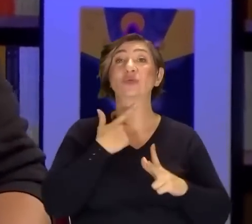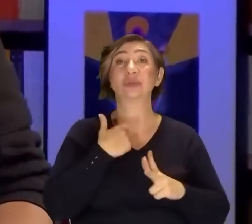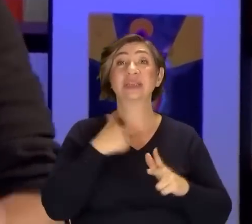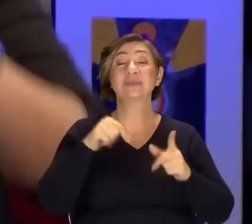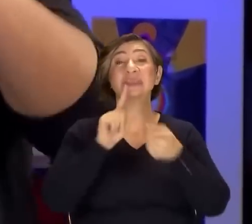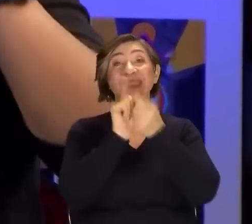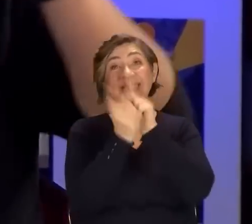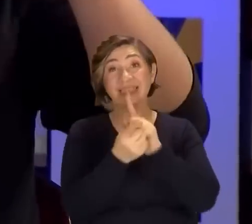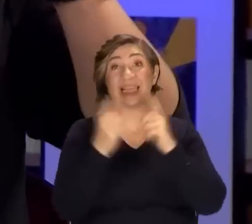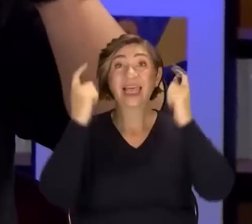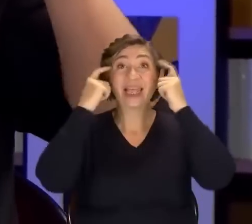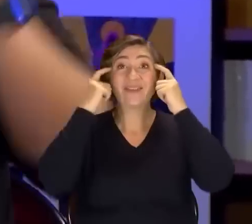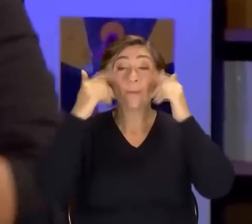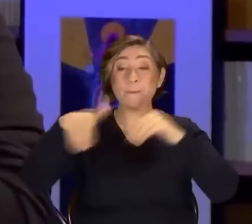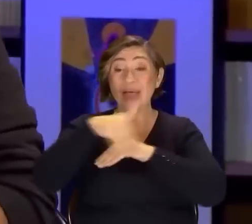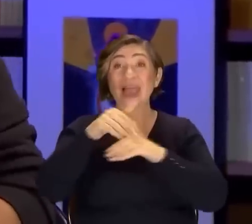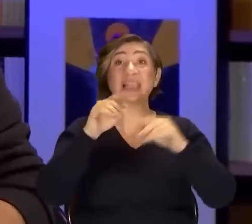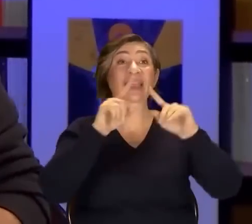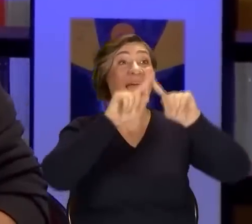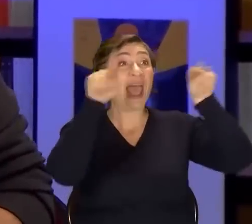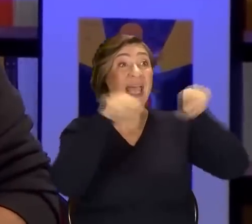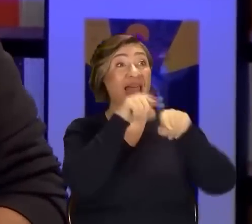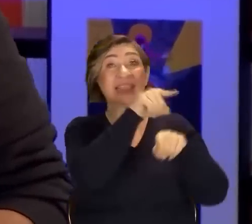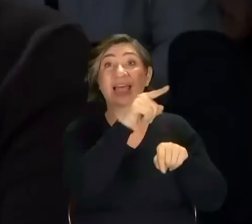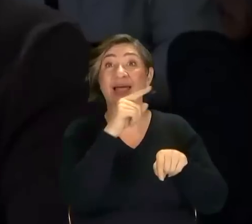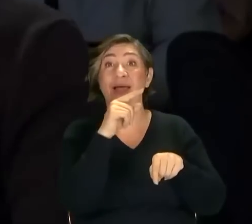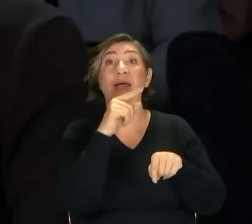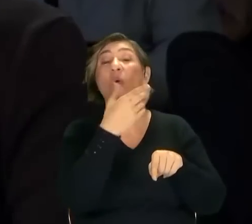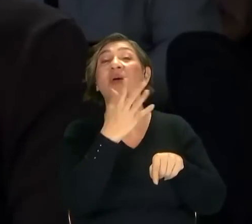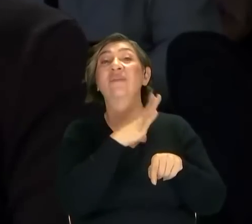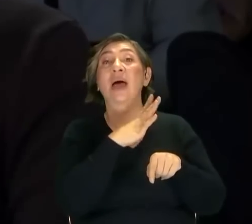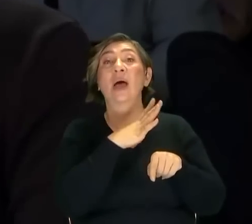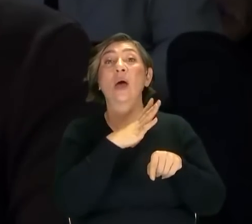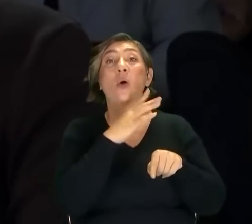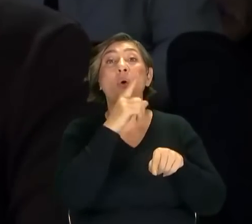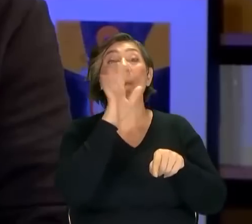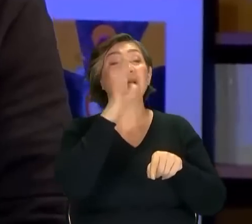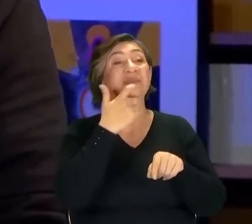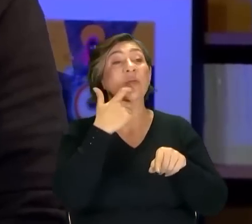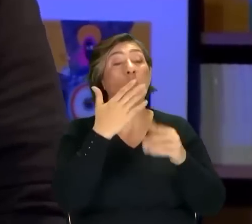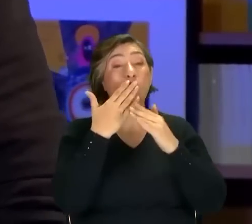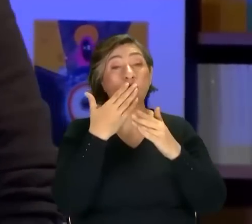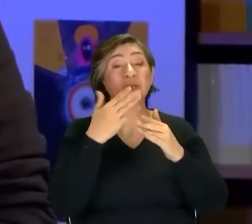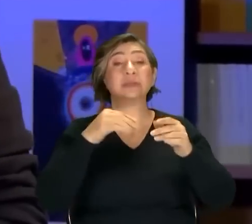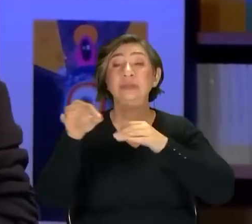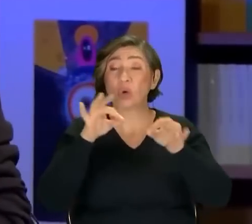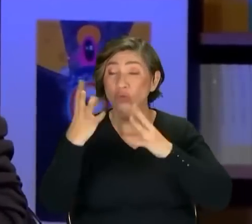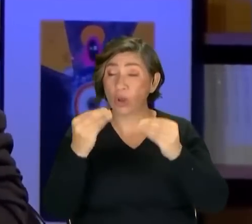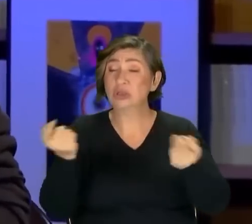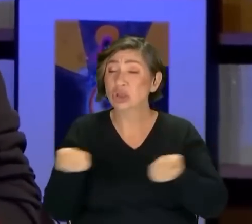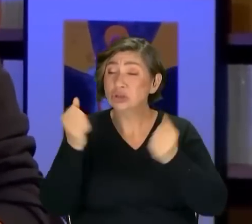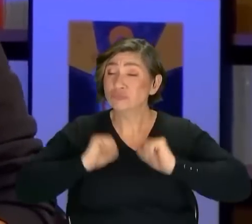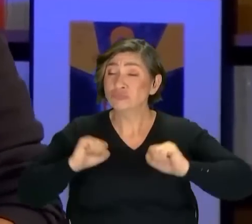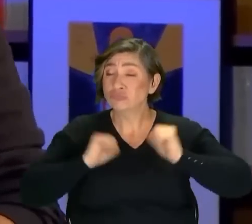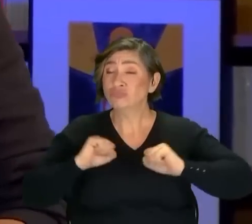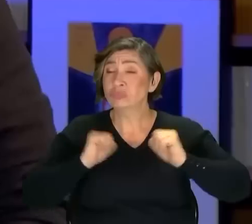ya. Şimdi artık kafasını mahalleden ekrana çevirdi. Ekranda ne var? Okur 5 sene mühendis olur, sonrasında it gibi çalışır, kendine